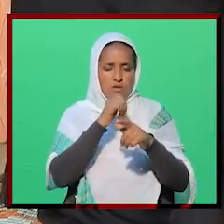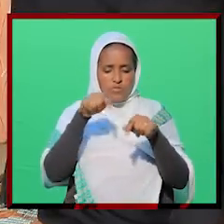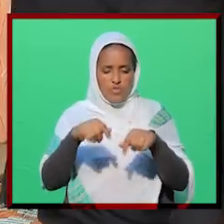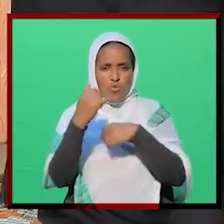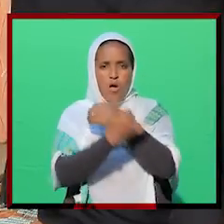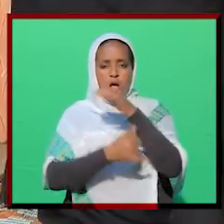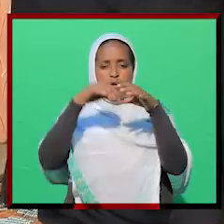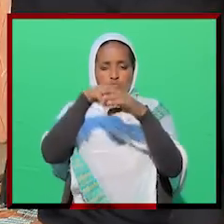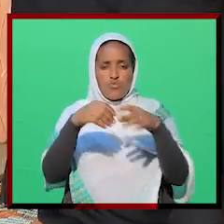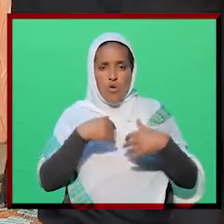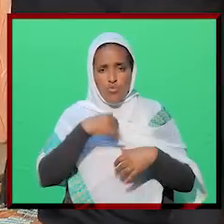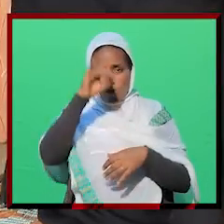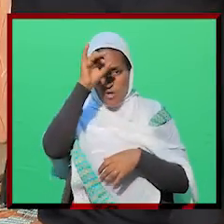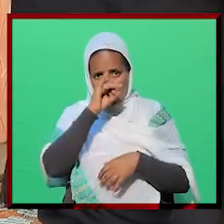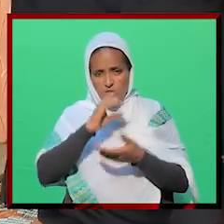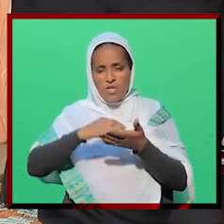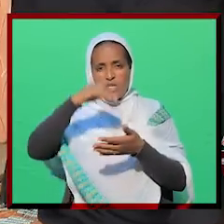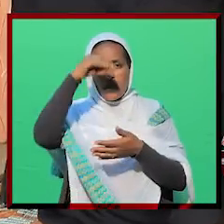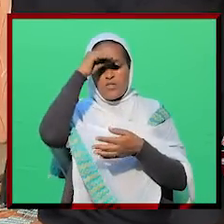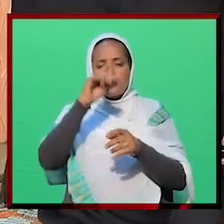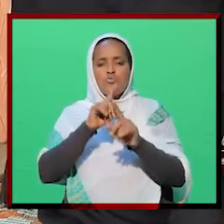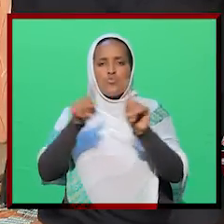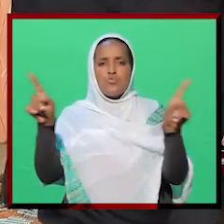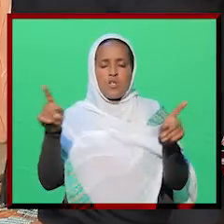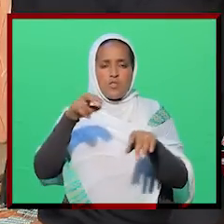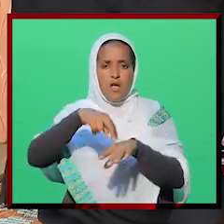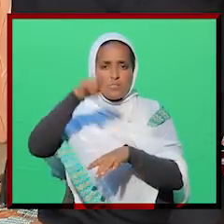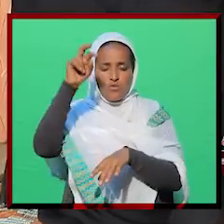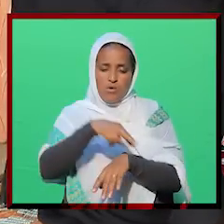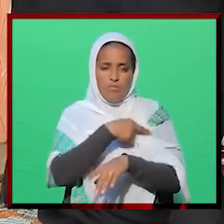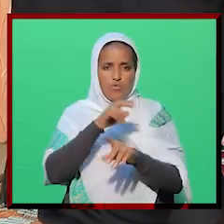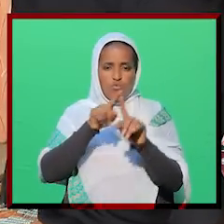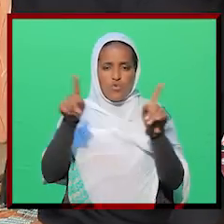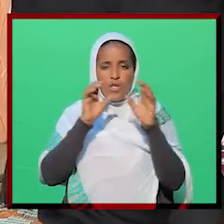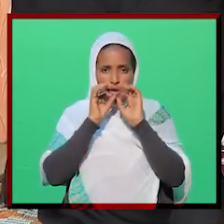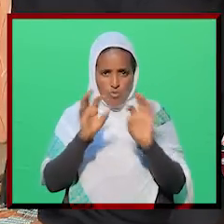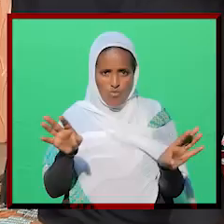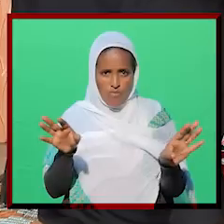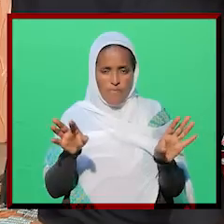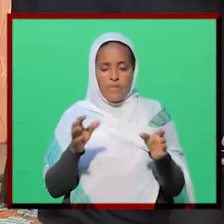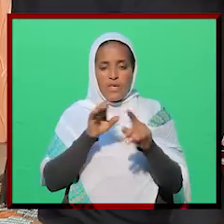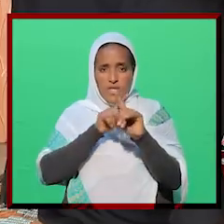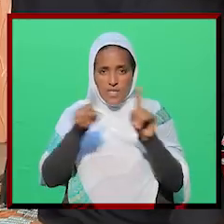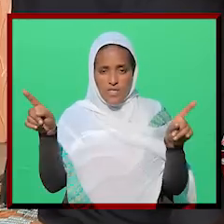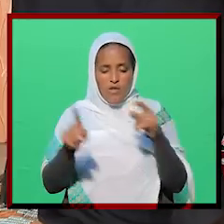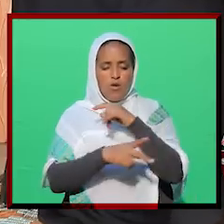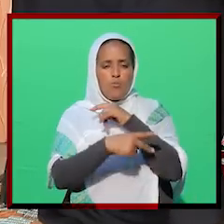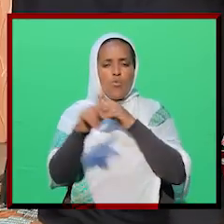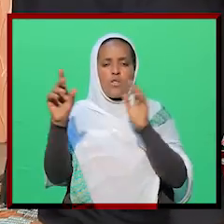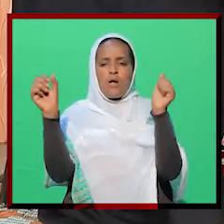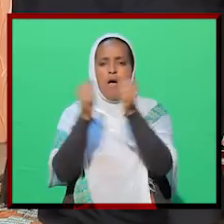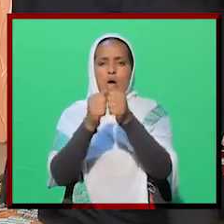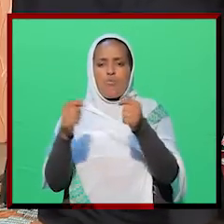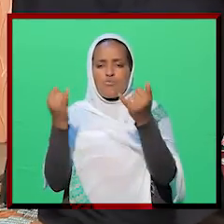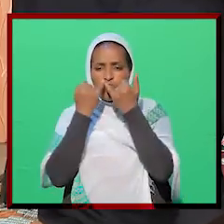ሌላ መከራከሪያ ጀንዳዎች ነበሩ። የሰንበት ጉዳይ፣ የመስቀል የመቤታችን ጉዳይ ተነስተው በደቂቀ